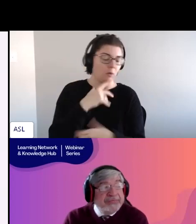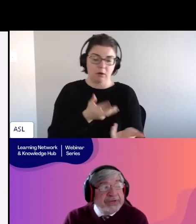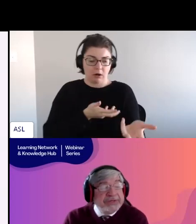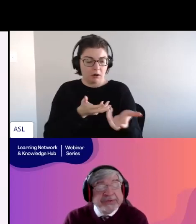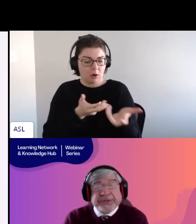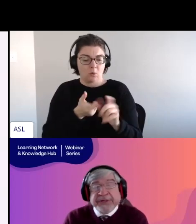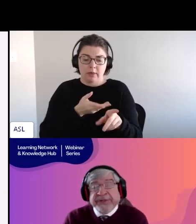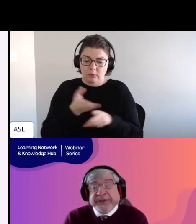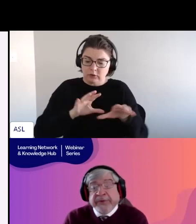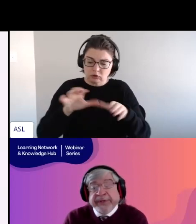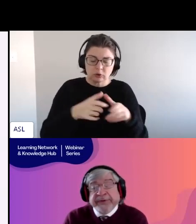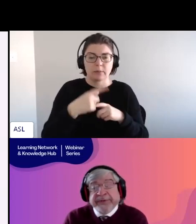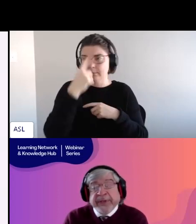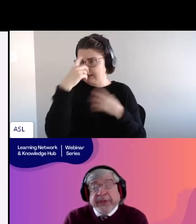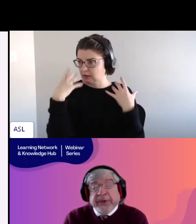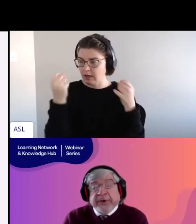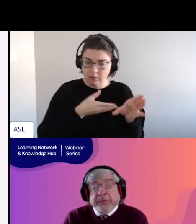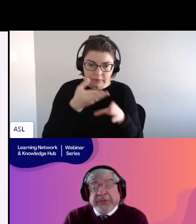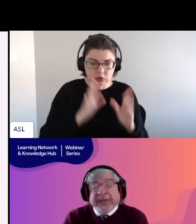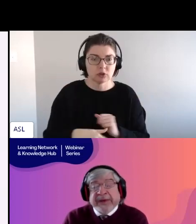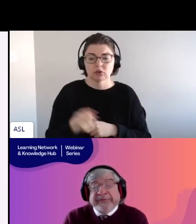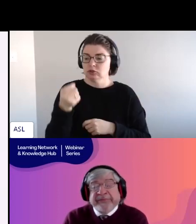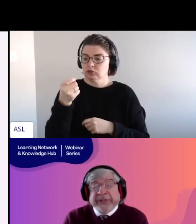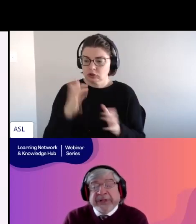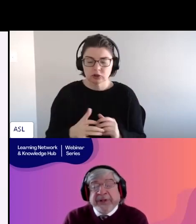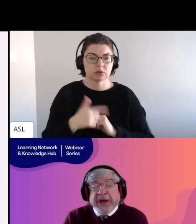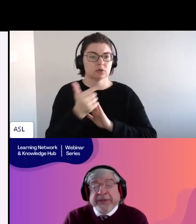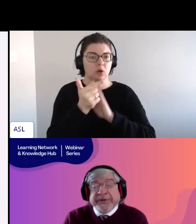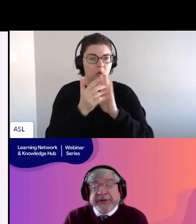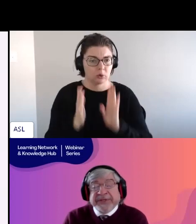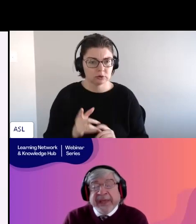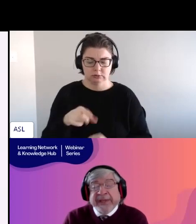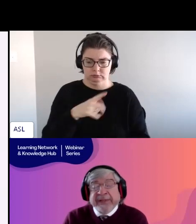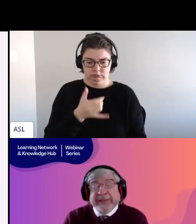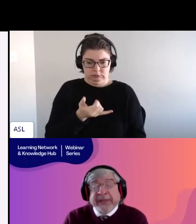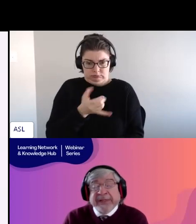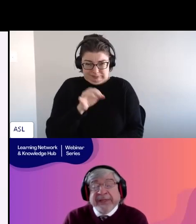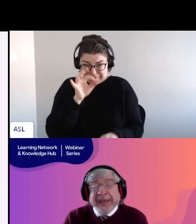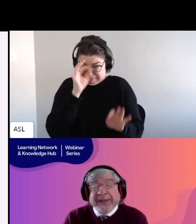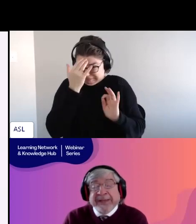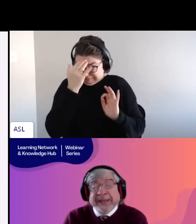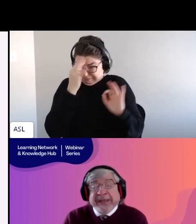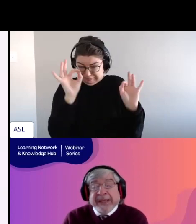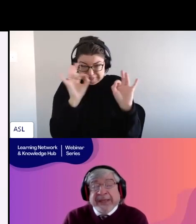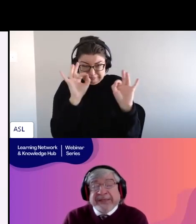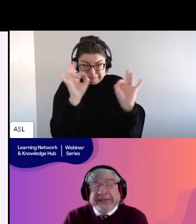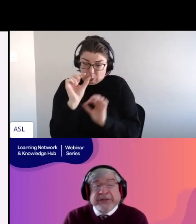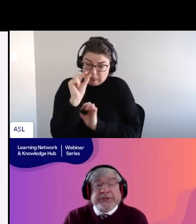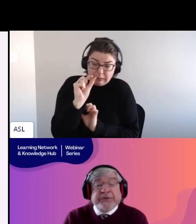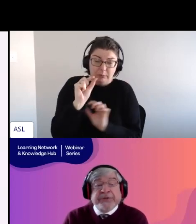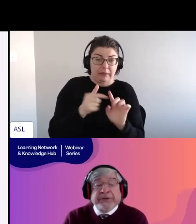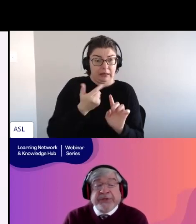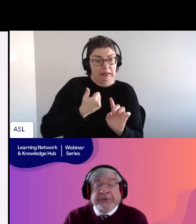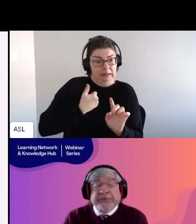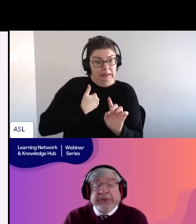parle à des groupes professionnels des professionnels de la santé des juges des avocats qui ont je suis vraiment surpris de voir à quel point ils